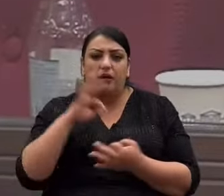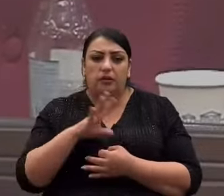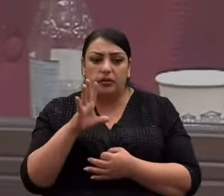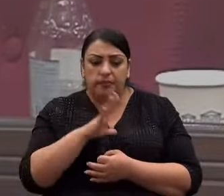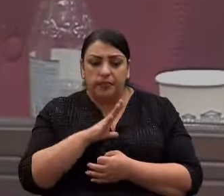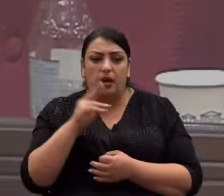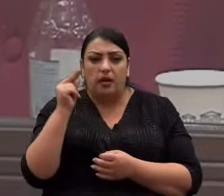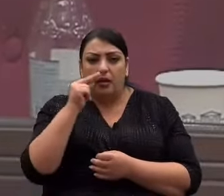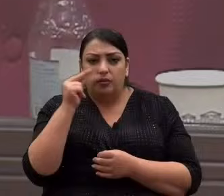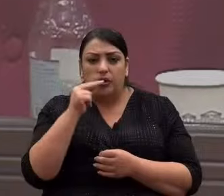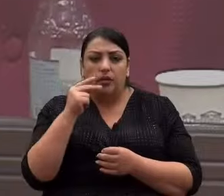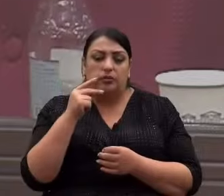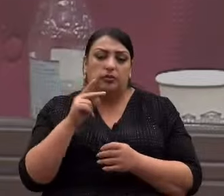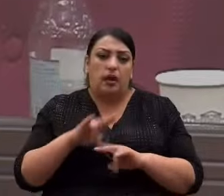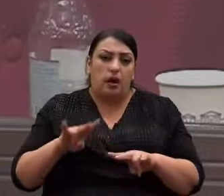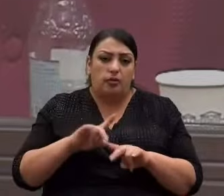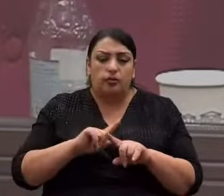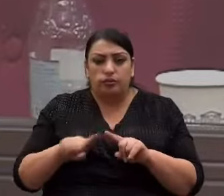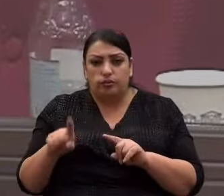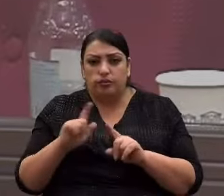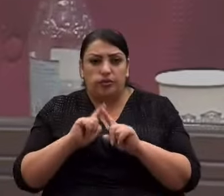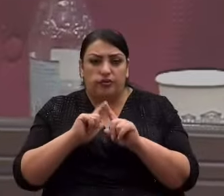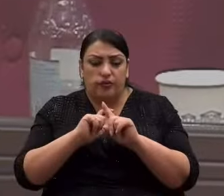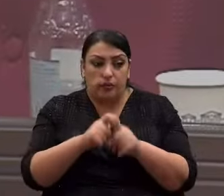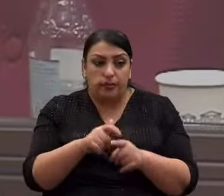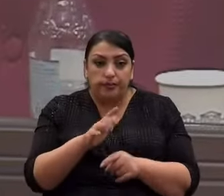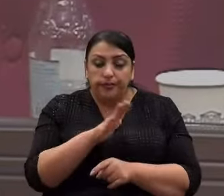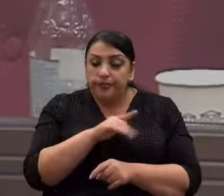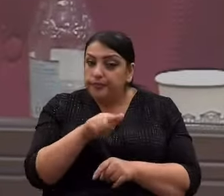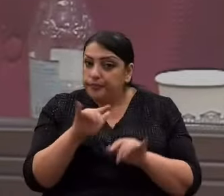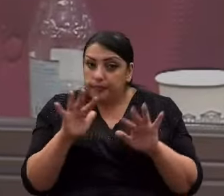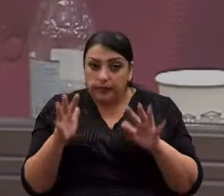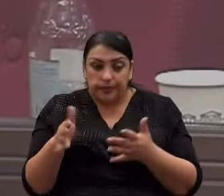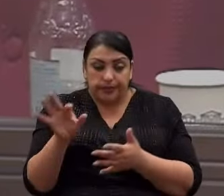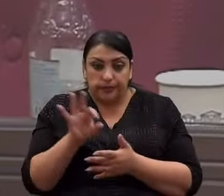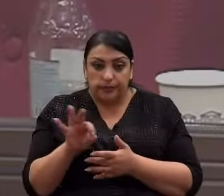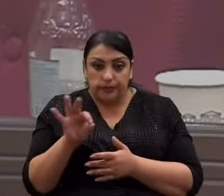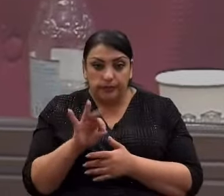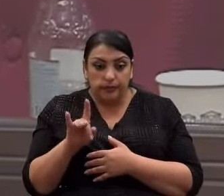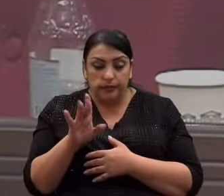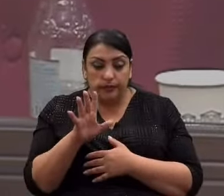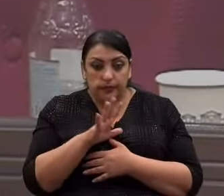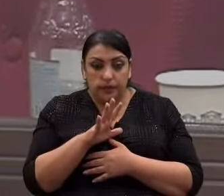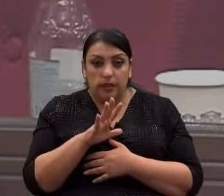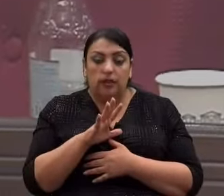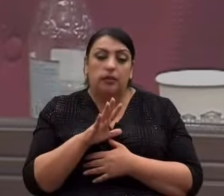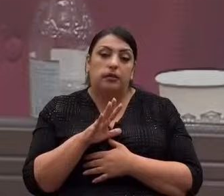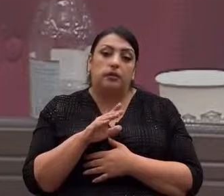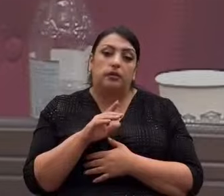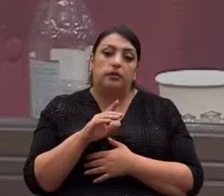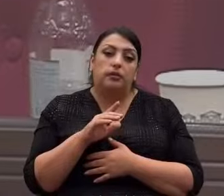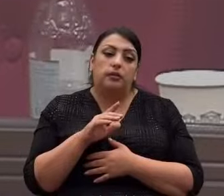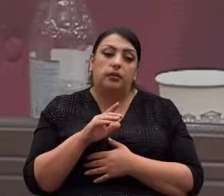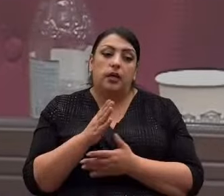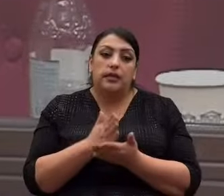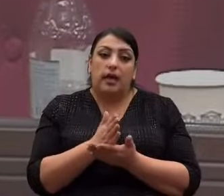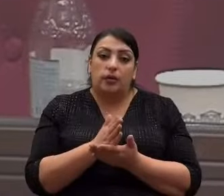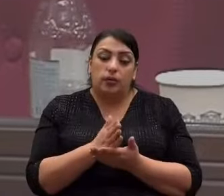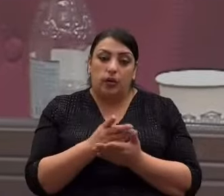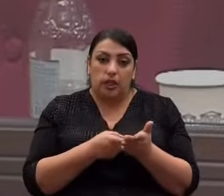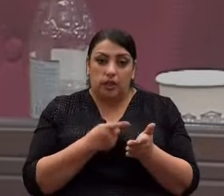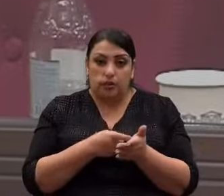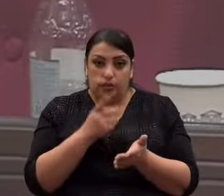նախարարությունը արձագանքեց։ Այդ դեպքի մասով արդյոք ծառայական քննություն կա,